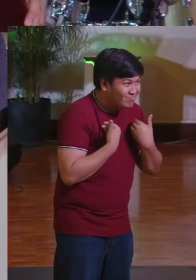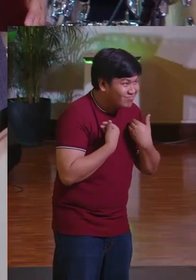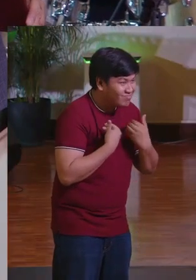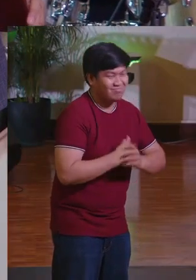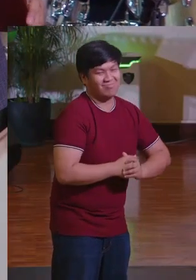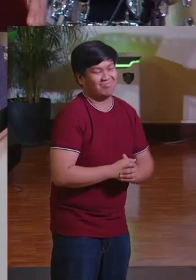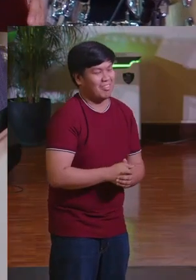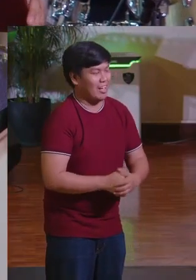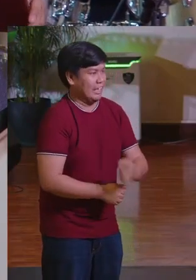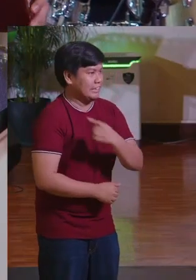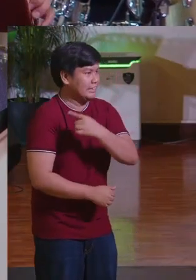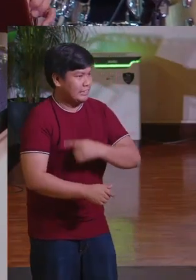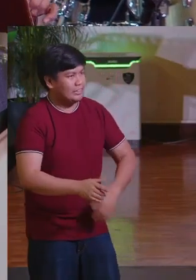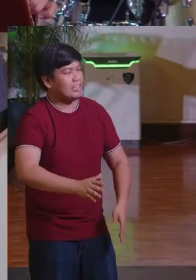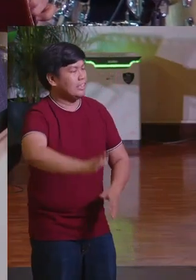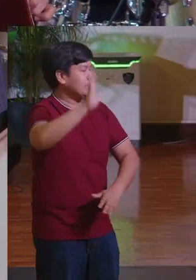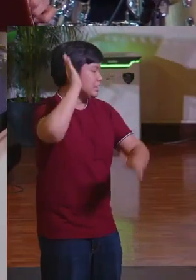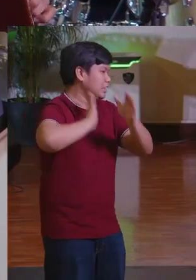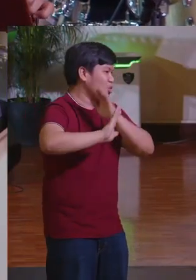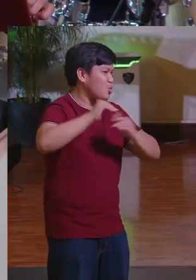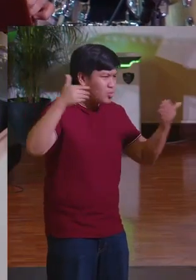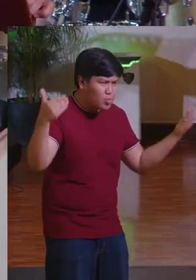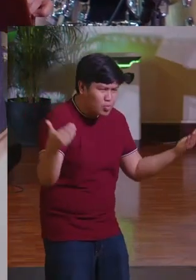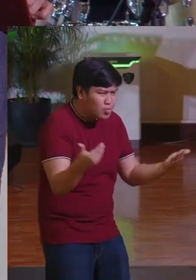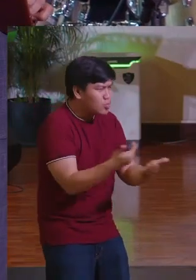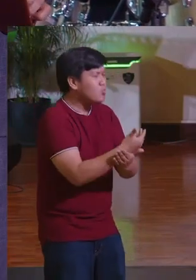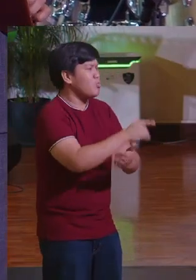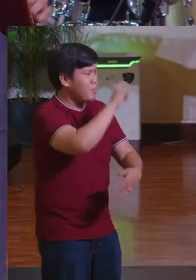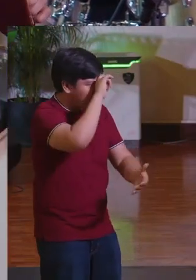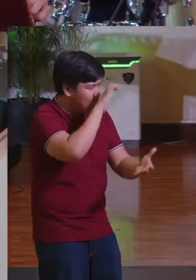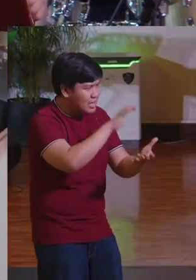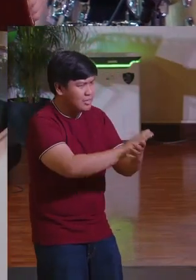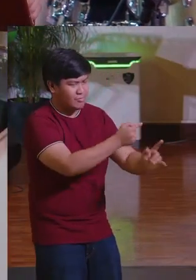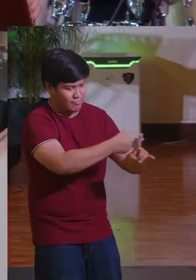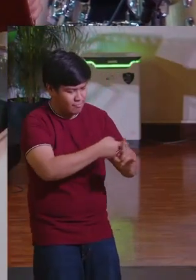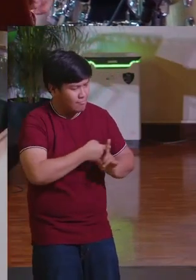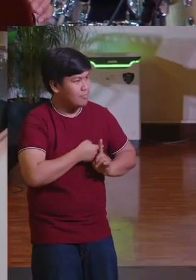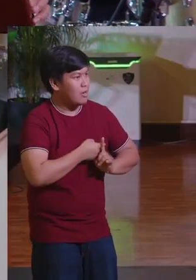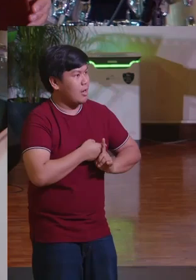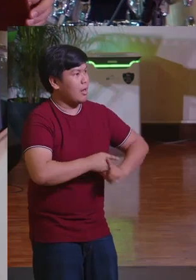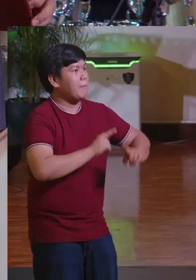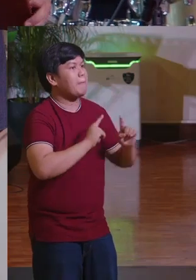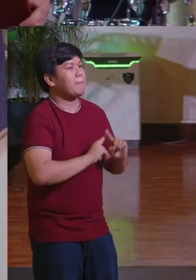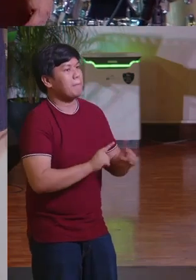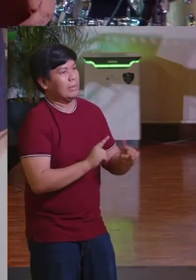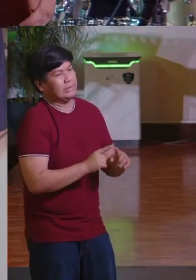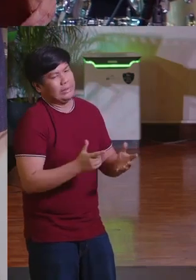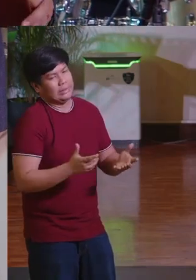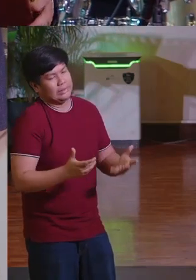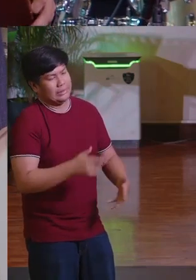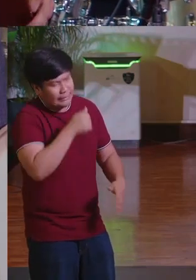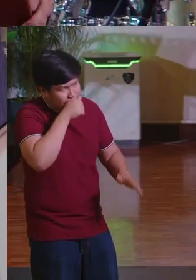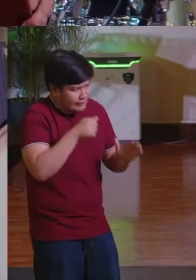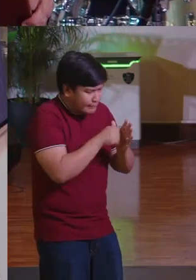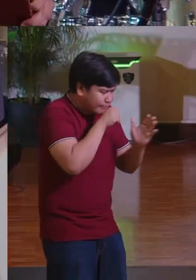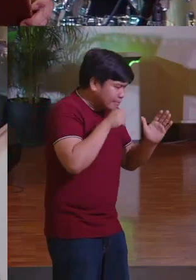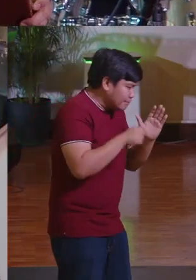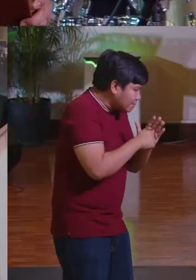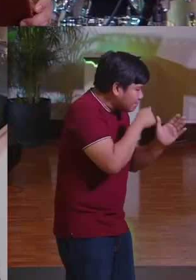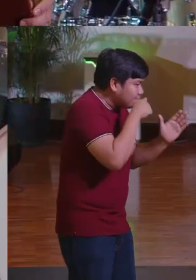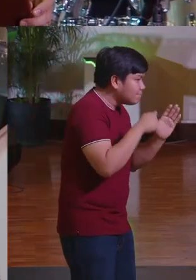Ako po'y isang mananampalataya na yon, bagong Kristiyano rin, pero marami akong mga kompormiso na sikreto sa buhay.